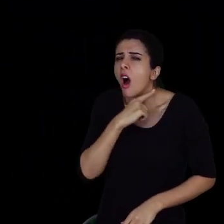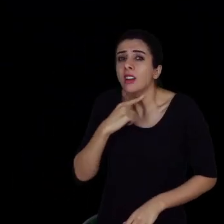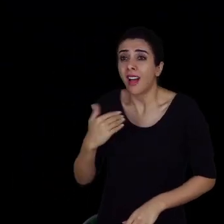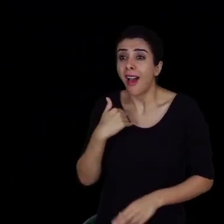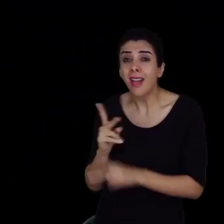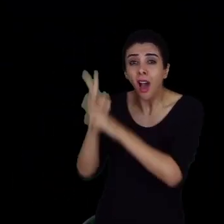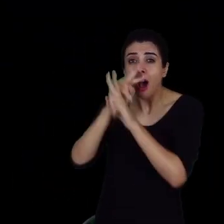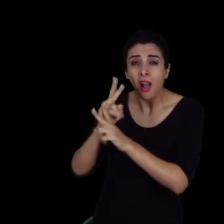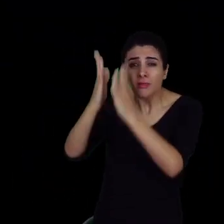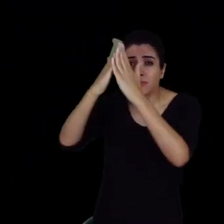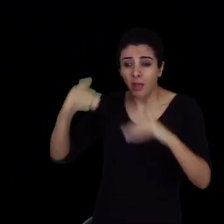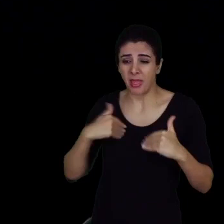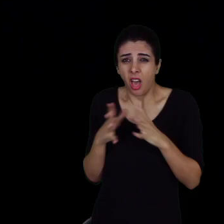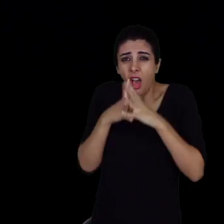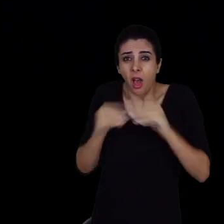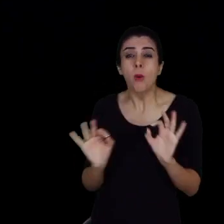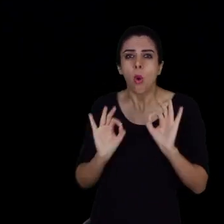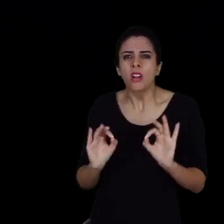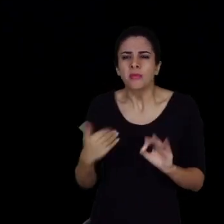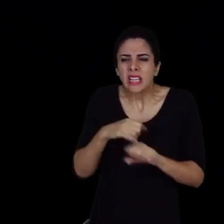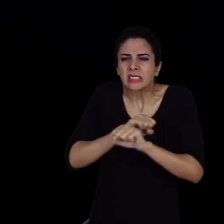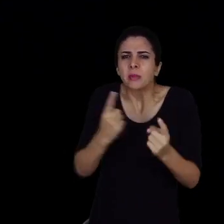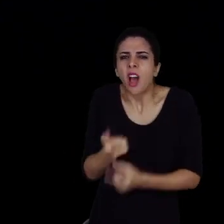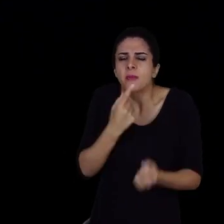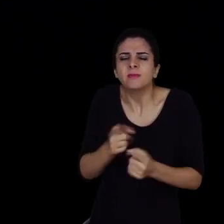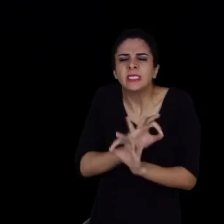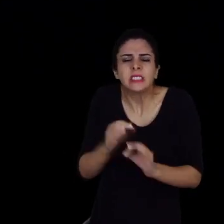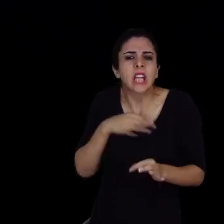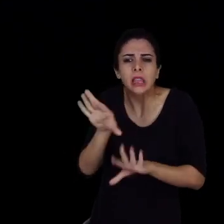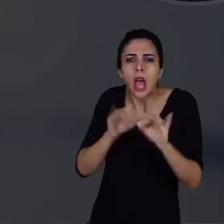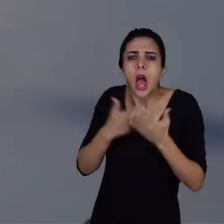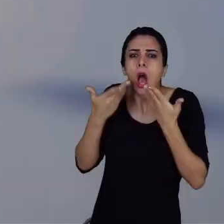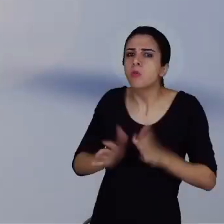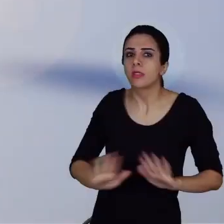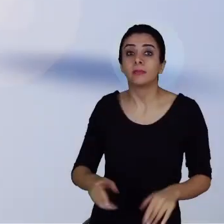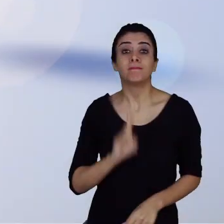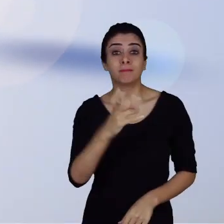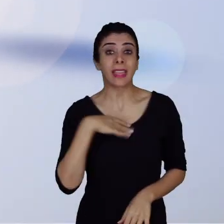zaman hayallerimi yıkacak, beni yok edecek hiçbir zararlı maddeyi tercih etmem.